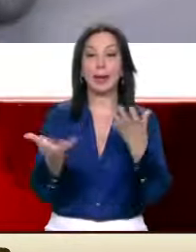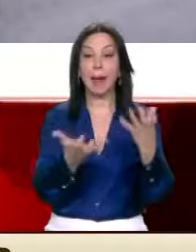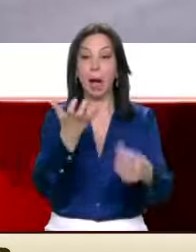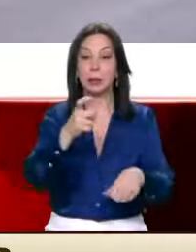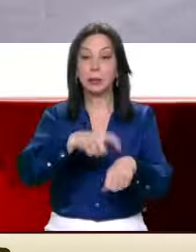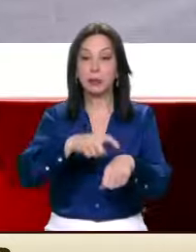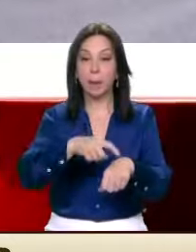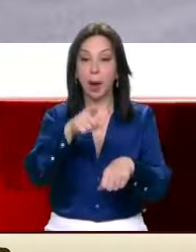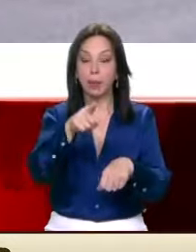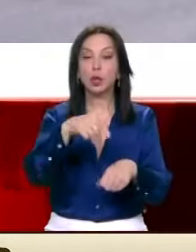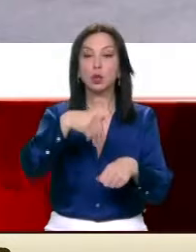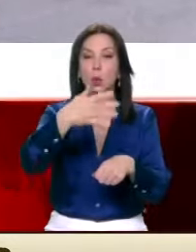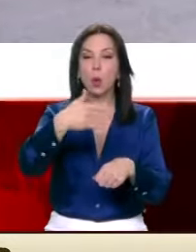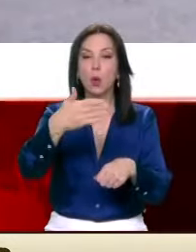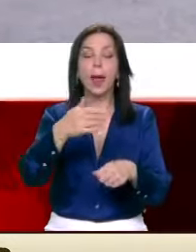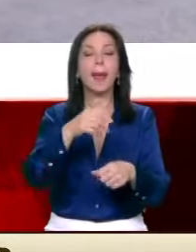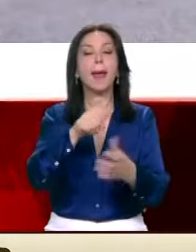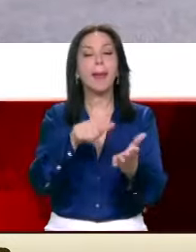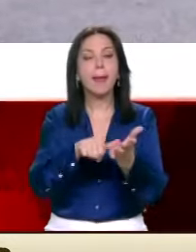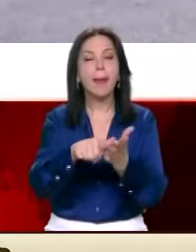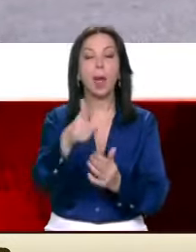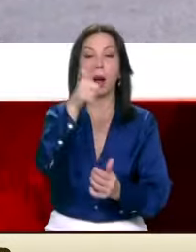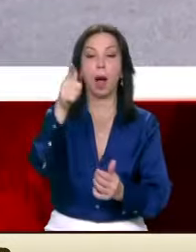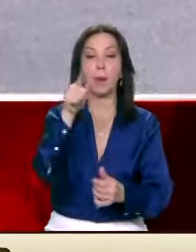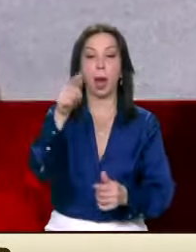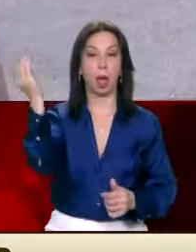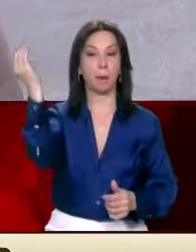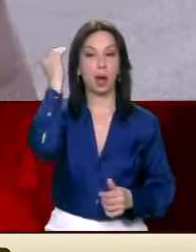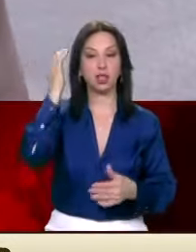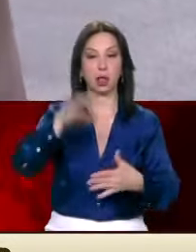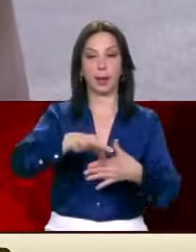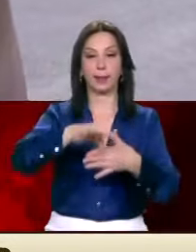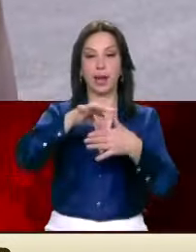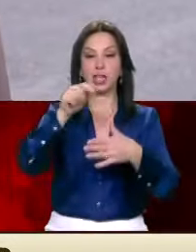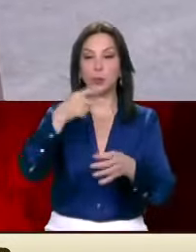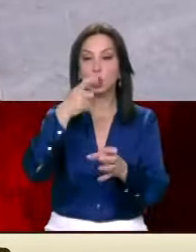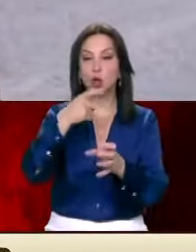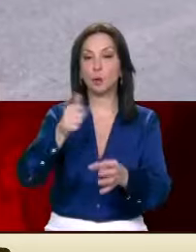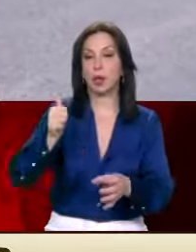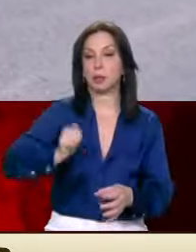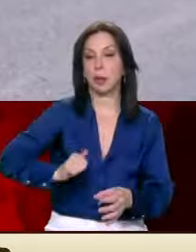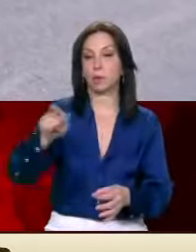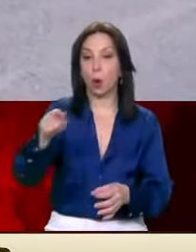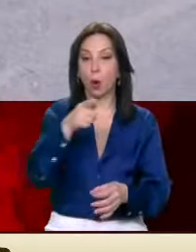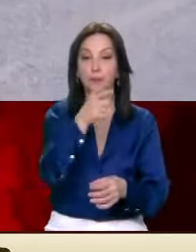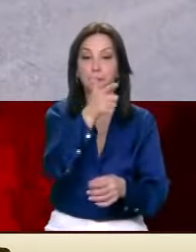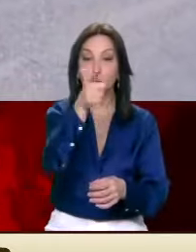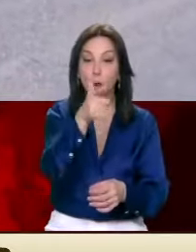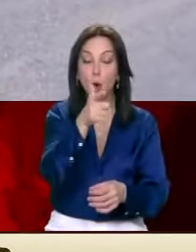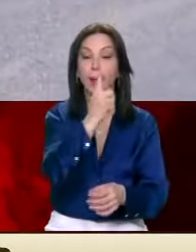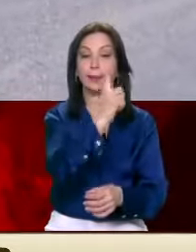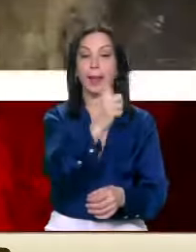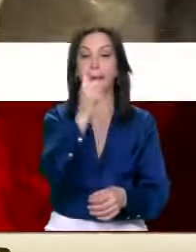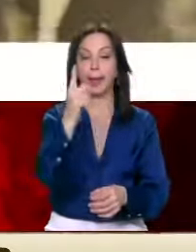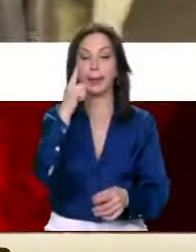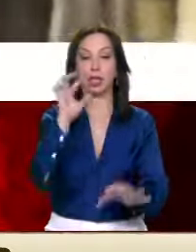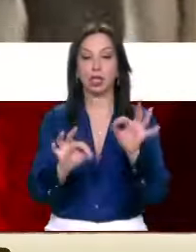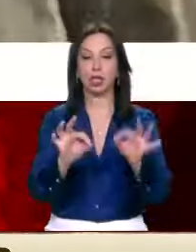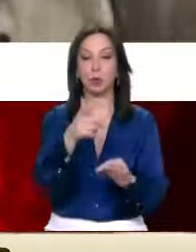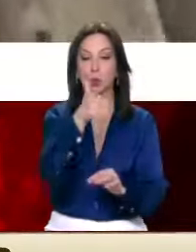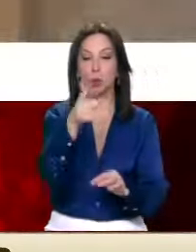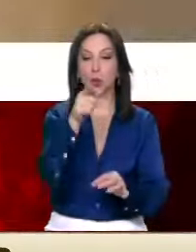ve sonrasında yaşanan her şeyi saniye saniye kaydetti. Şu anda da soruşturma savcıları o görüntüleri kare kare inceliyor.